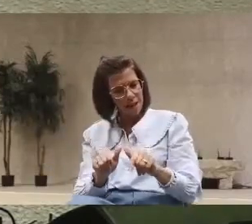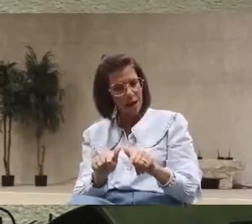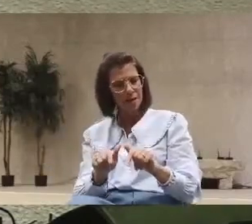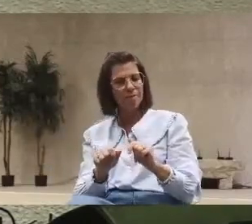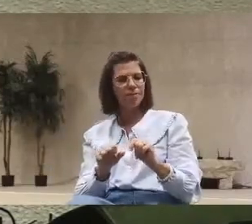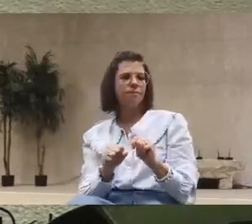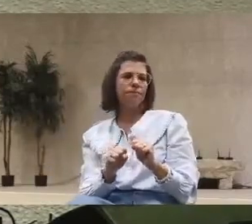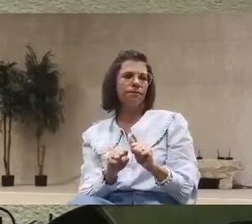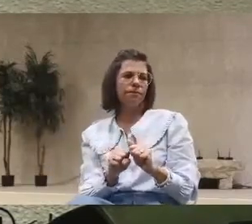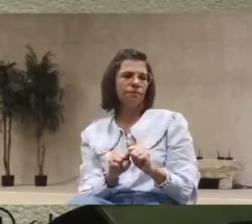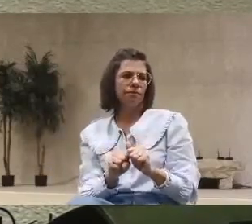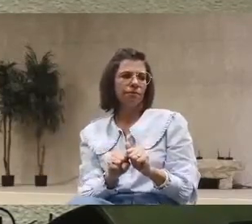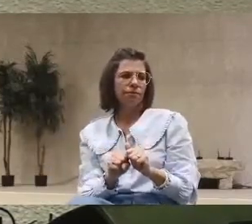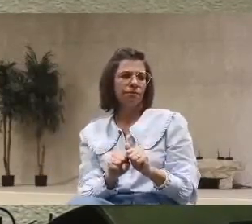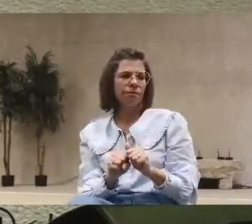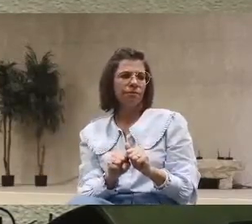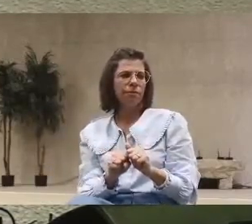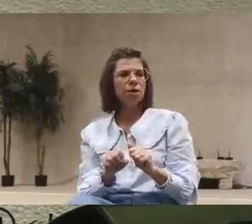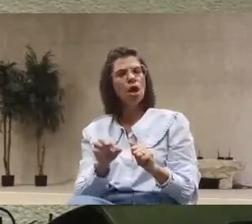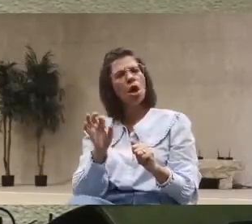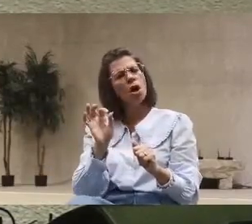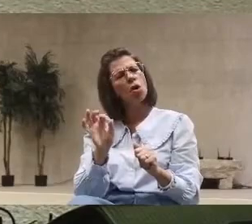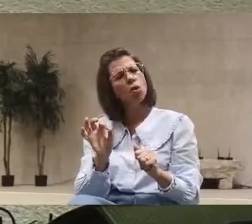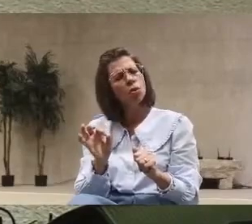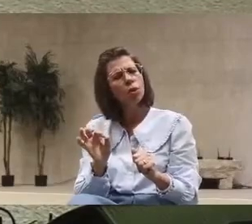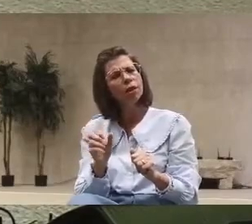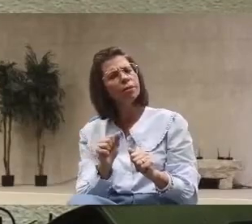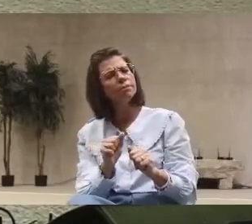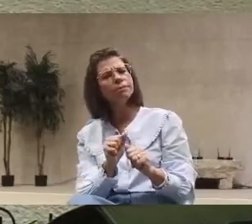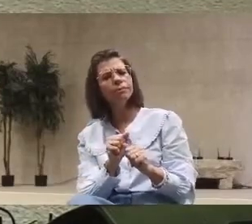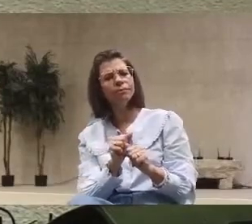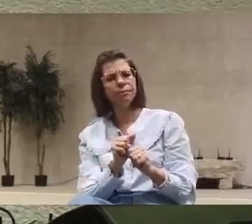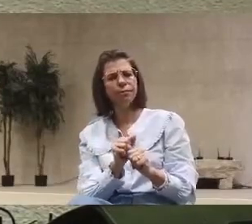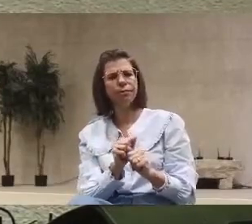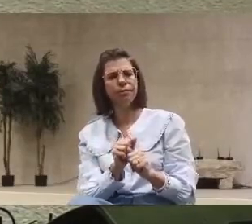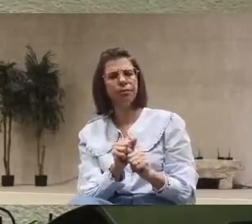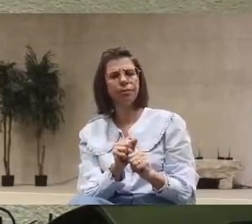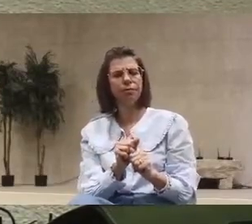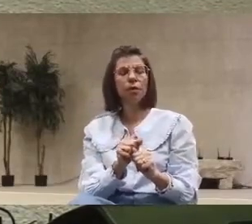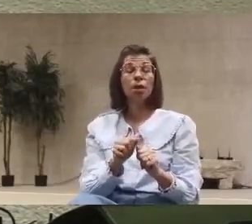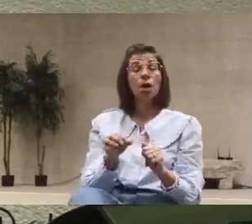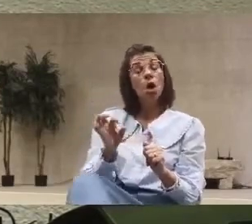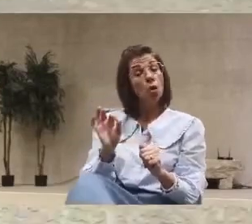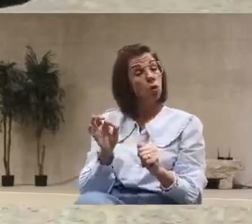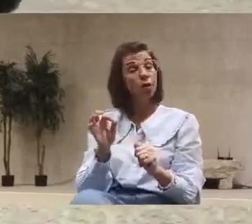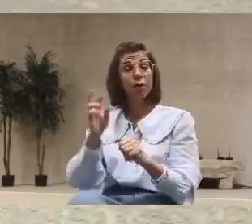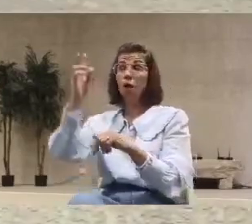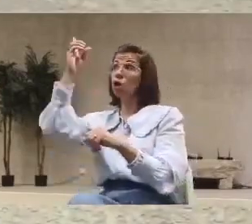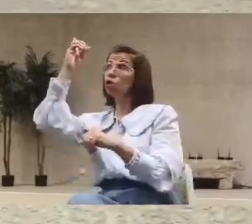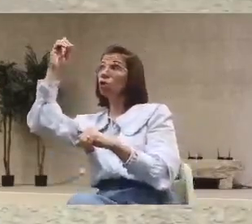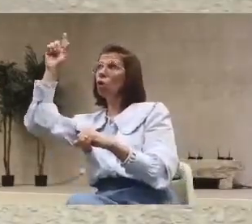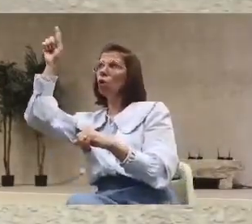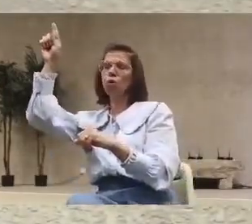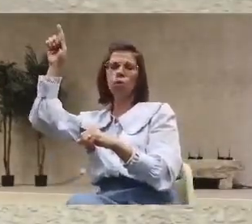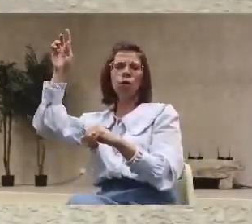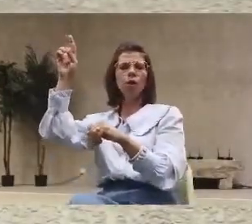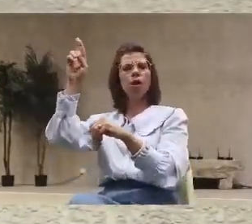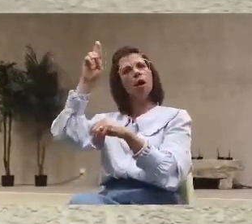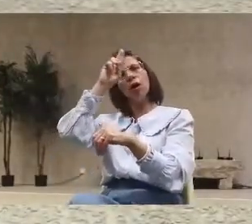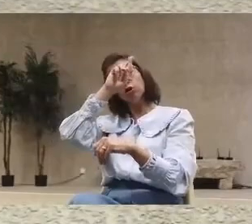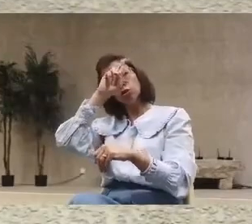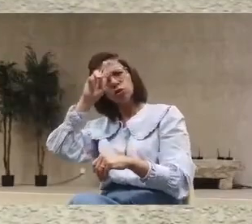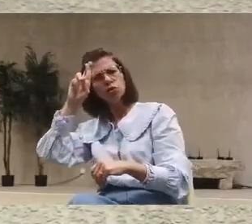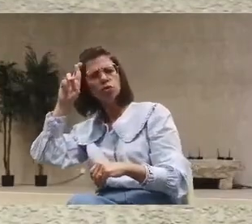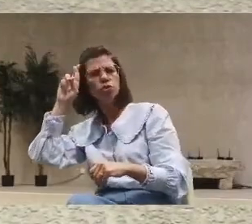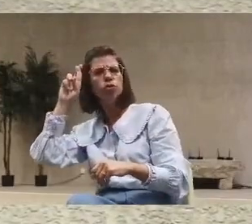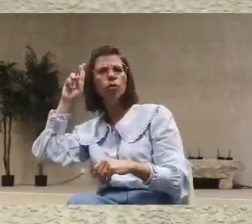que le réveil en fait ça dépend de nous c'est sûr qu'il y a une certaine souveraineté de Dieu c'est sûr qu'il y a des temps des saisons